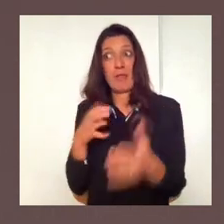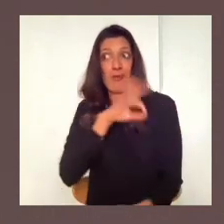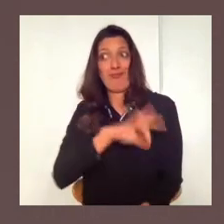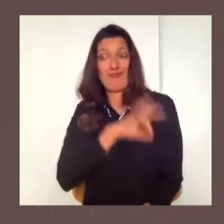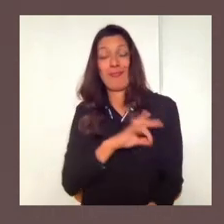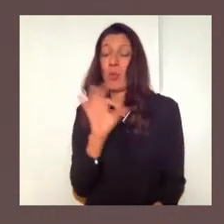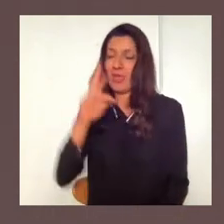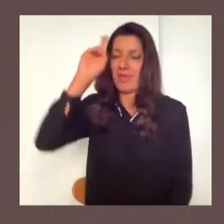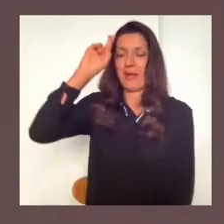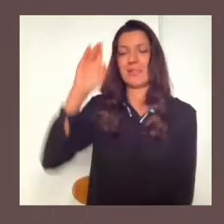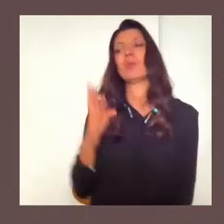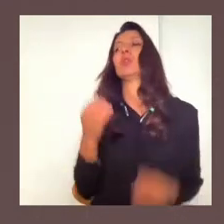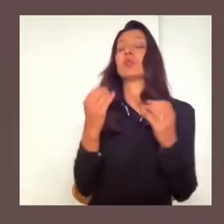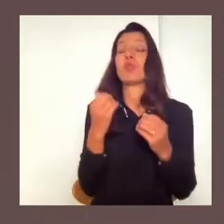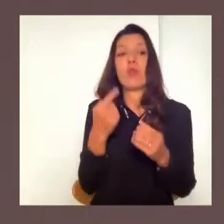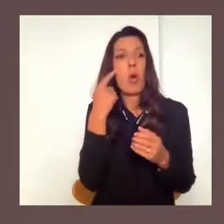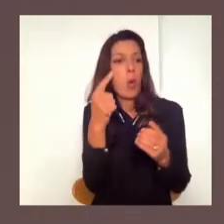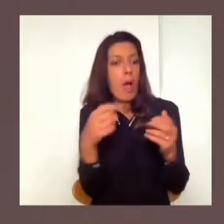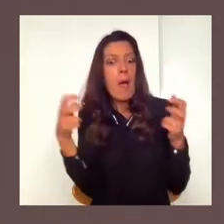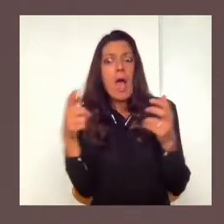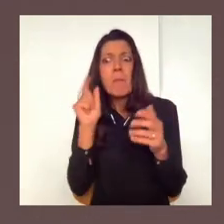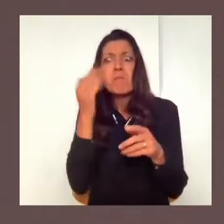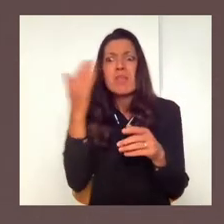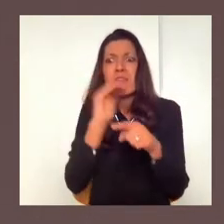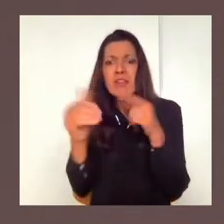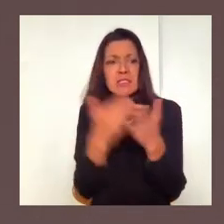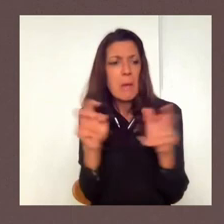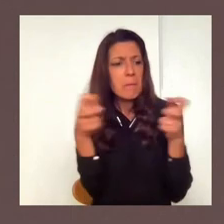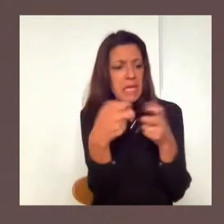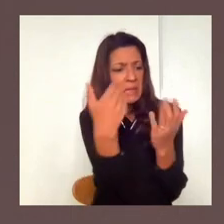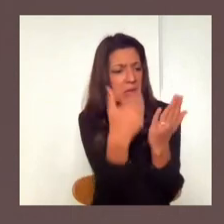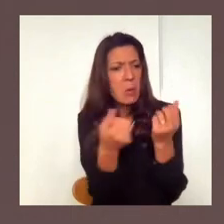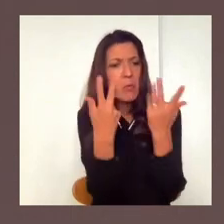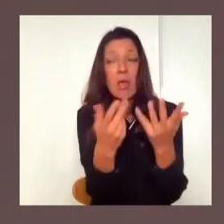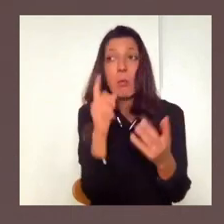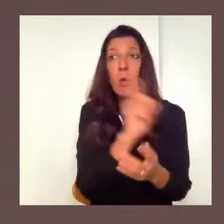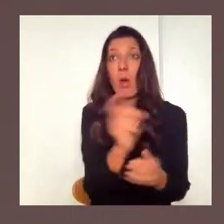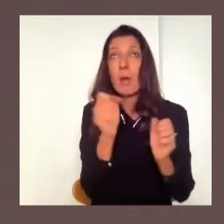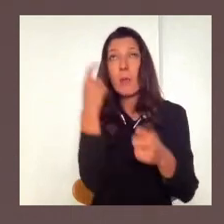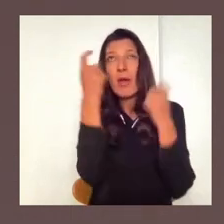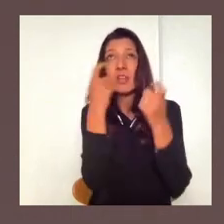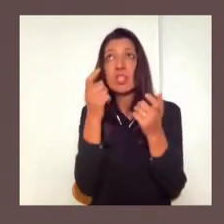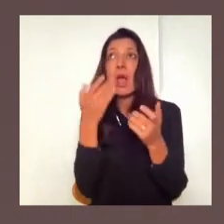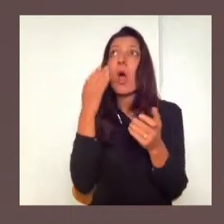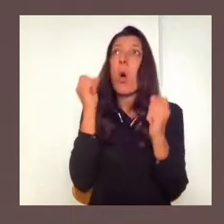raison. Souvent, on se pose la question combien ça coûte, mais pourquoi on ne se poserait pas la question de qu'est-ce que je vais pouvoir